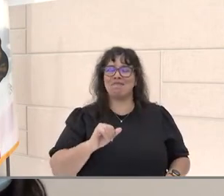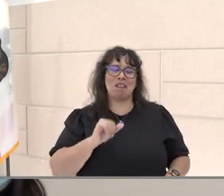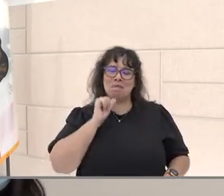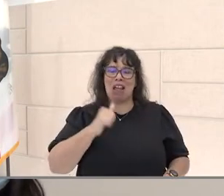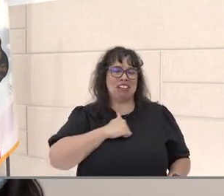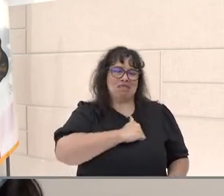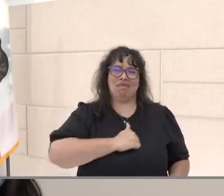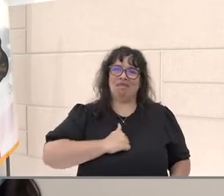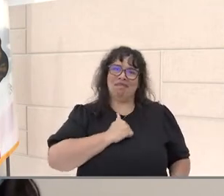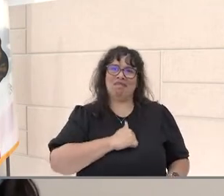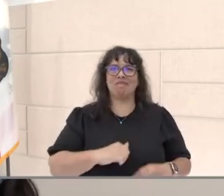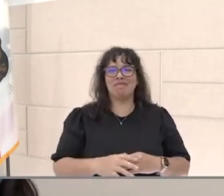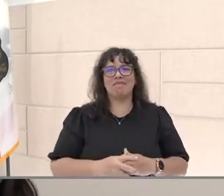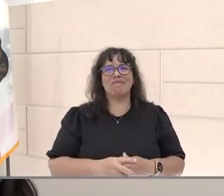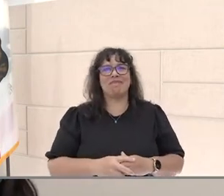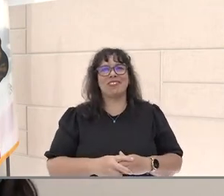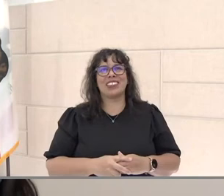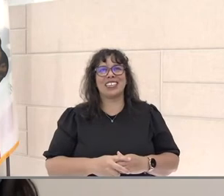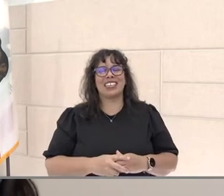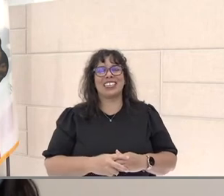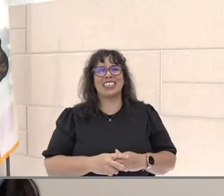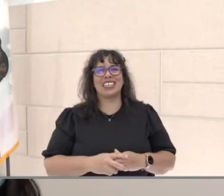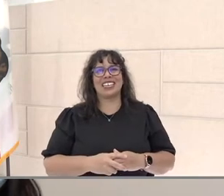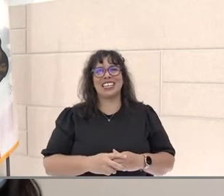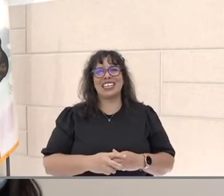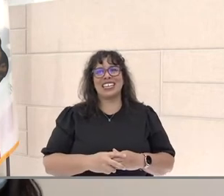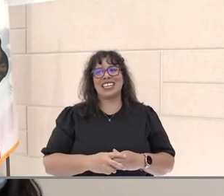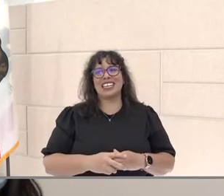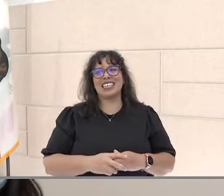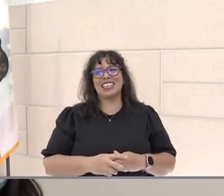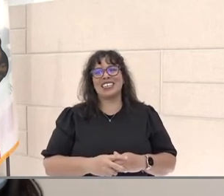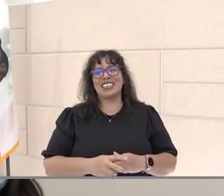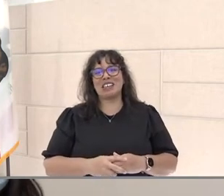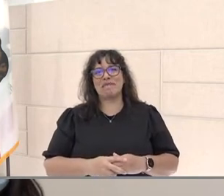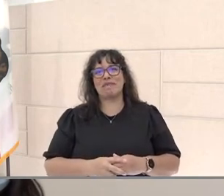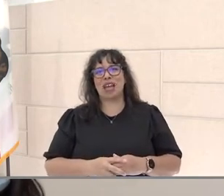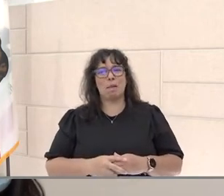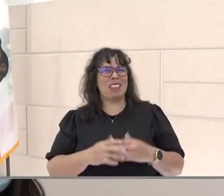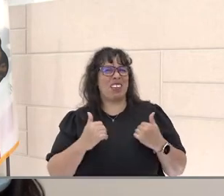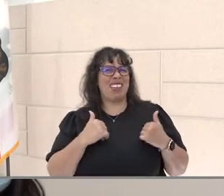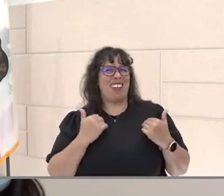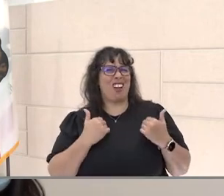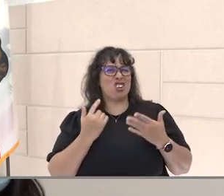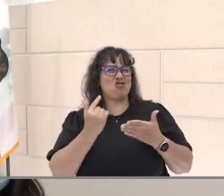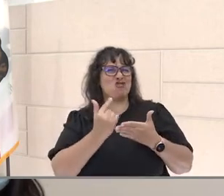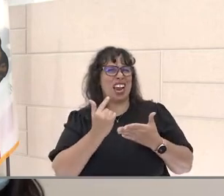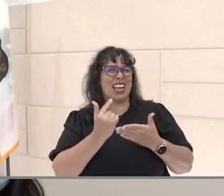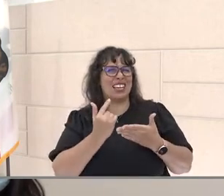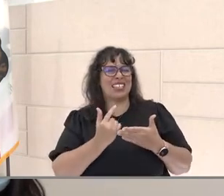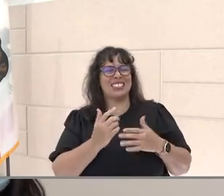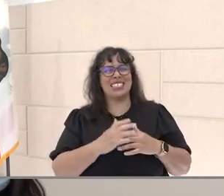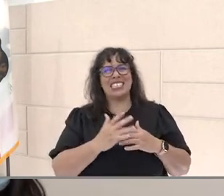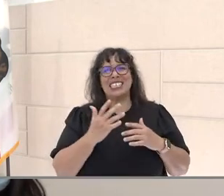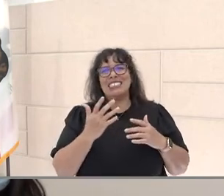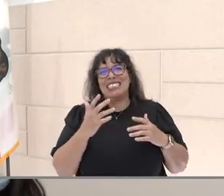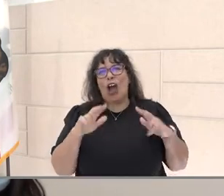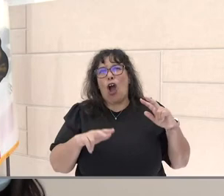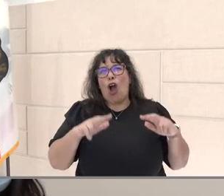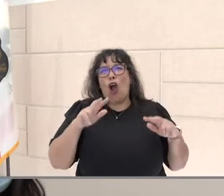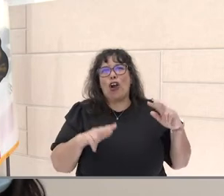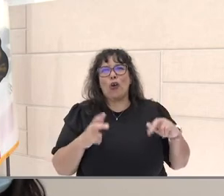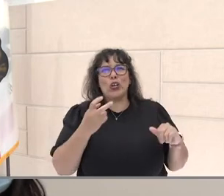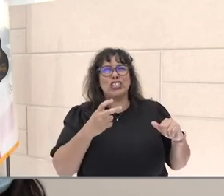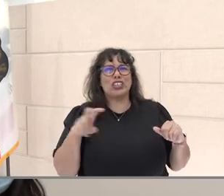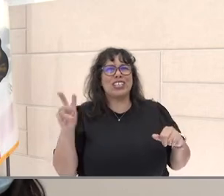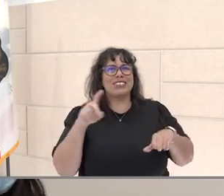งจุกเหนียววิ่งมนต์นั่งบรรจับการปฏิศักษาพอเตอร์หลังนั่งจะเจอกันปีสะธนากรรมติวิ่งมาด